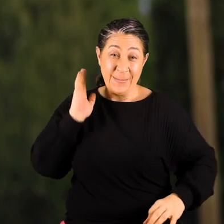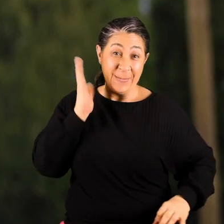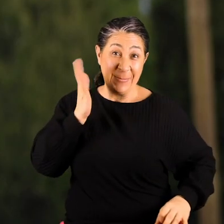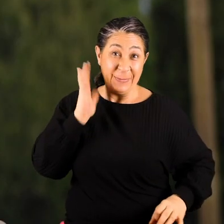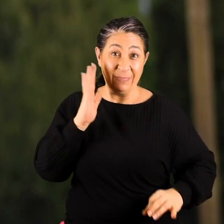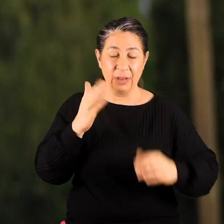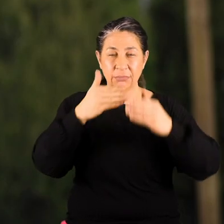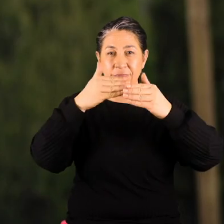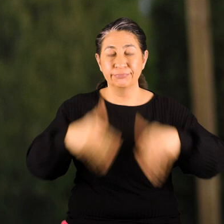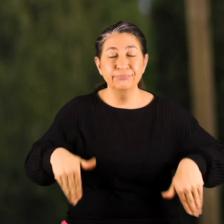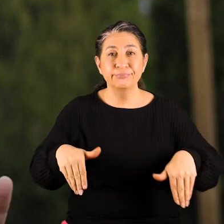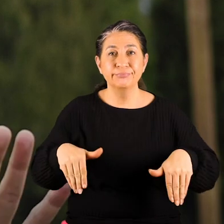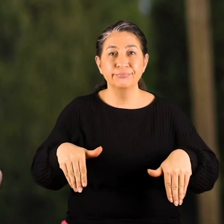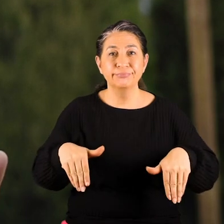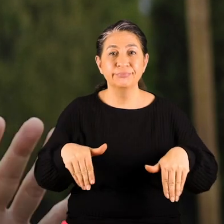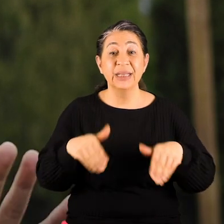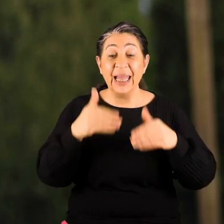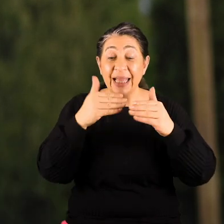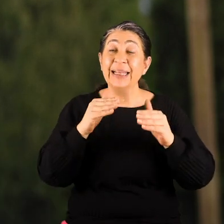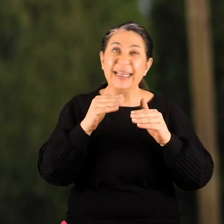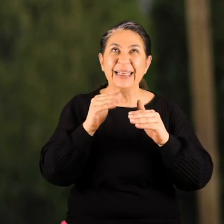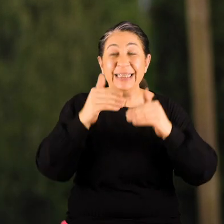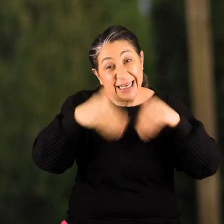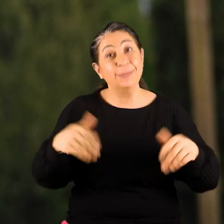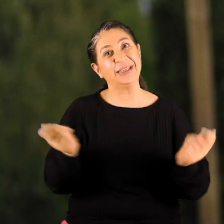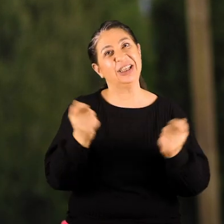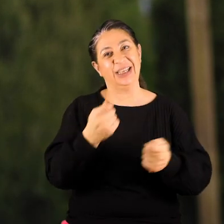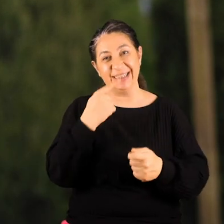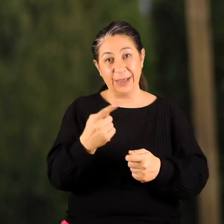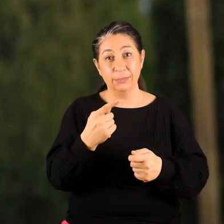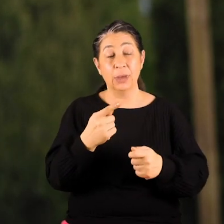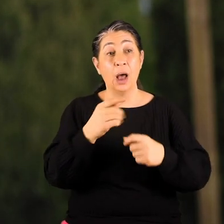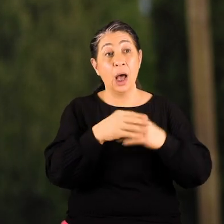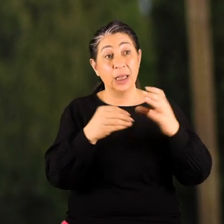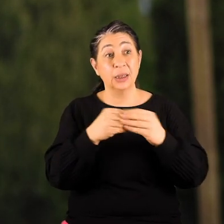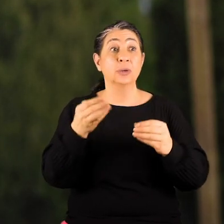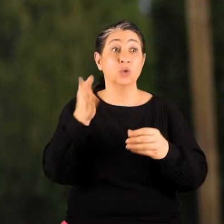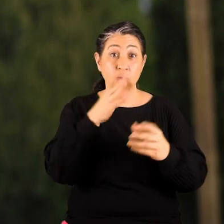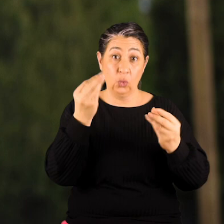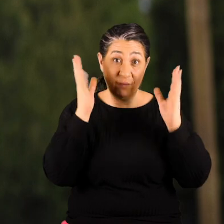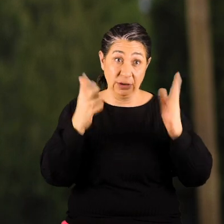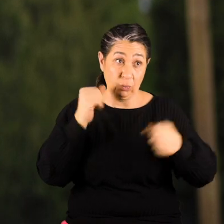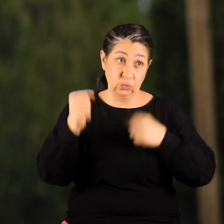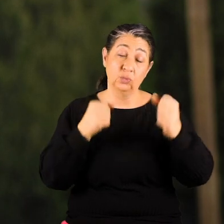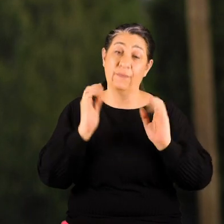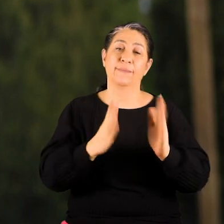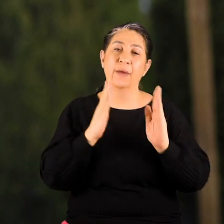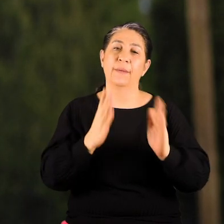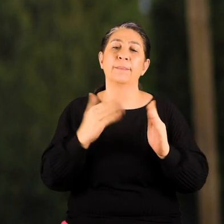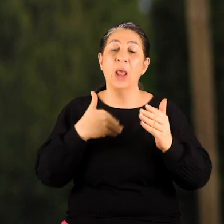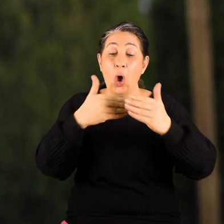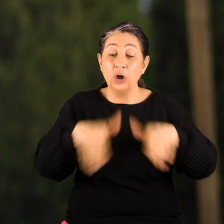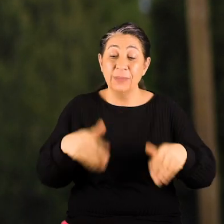giderken önümü kesen böyle yani kesmeye hı-hı. çalışan diyeyim. Ama Adana'dan yani. Sonra bir sürü koştun sen daha evet, devam evet, ettin. Evet evet yani benim